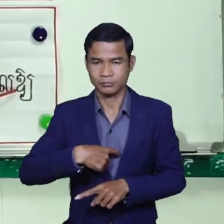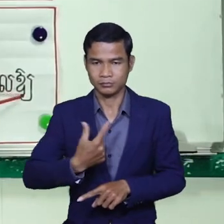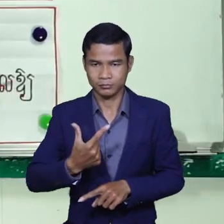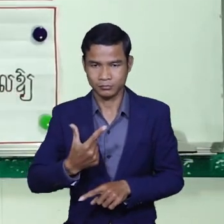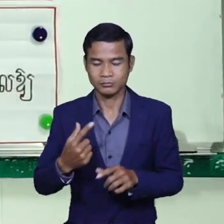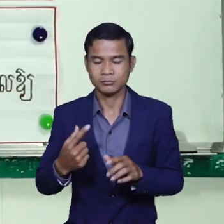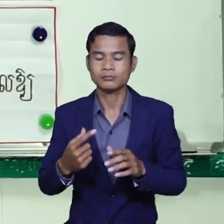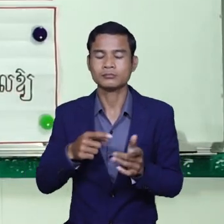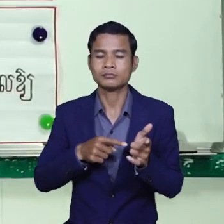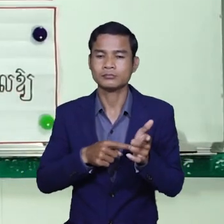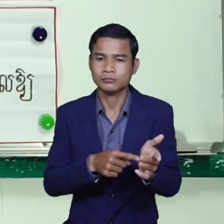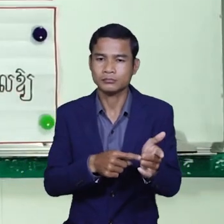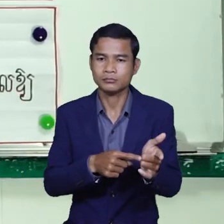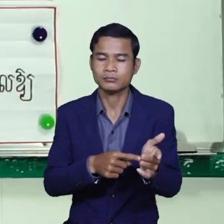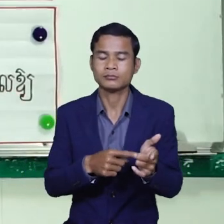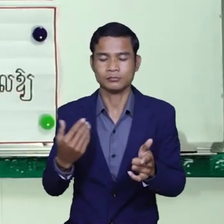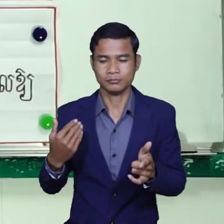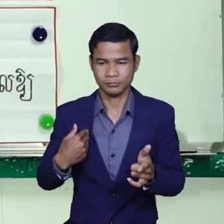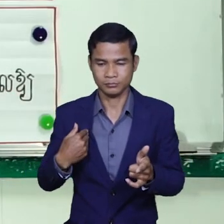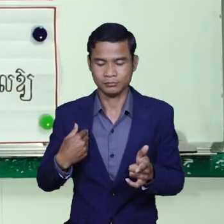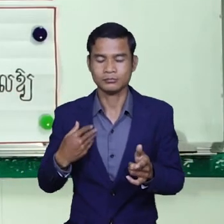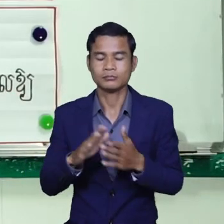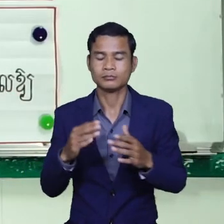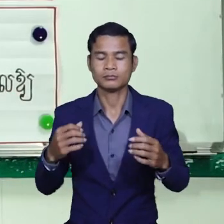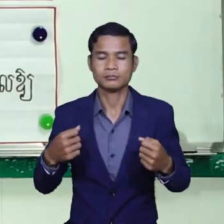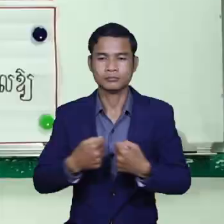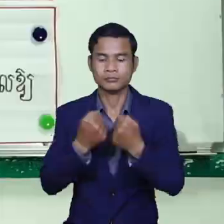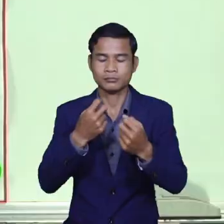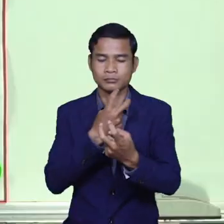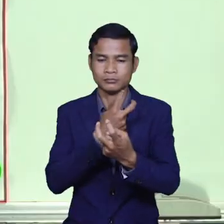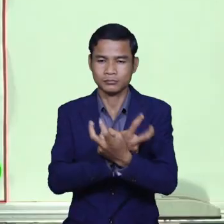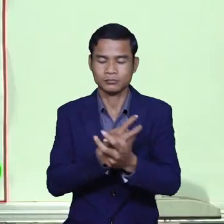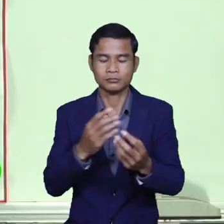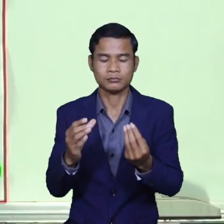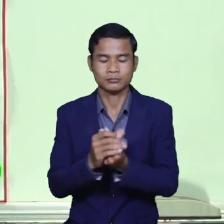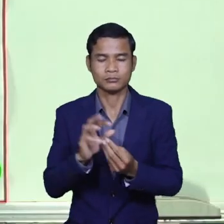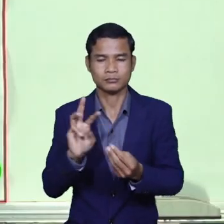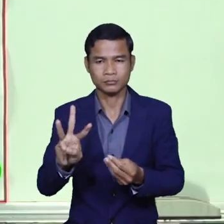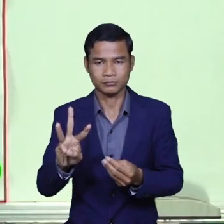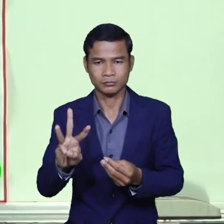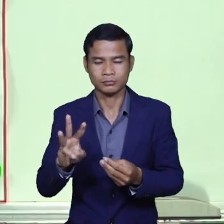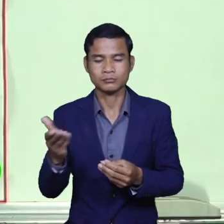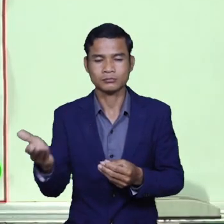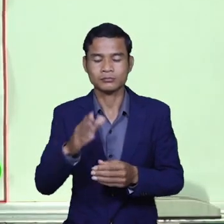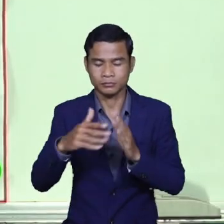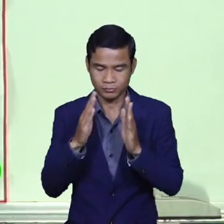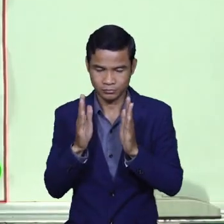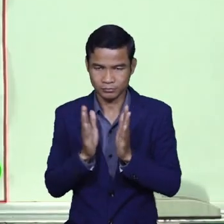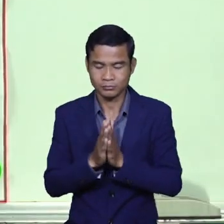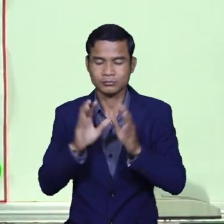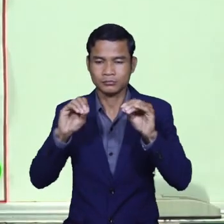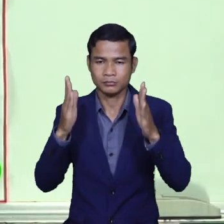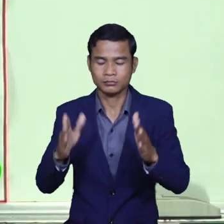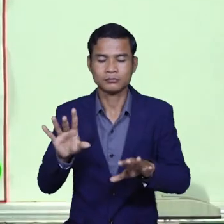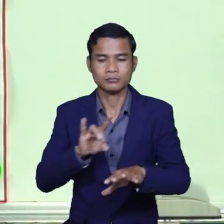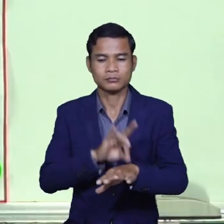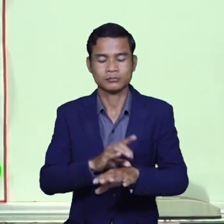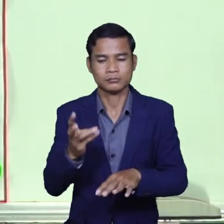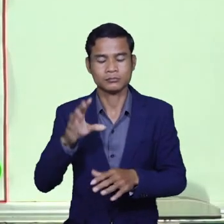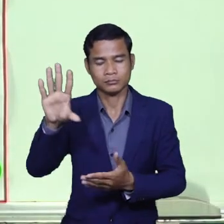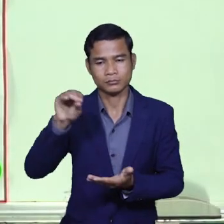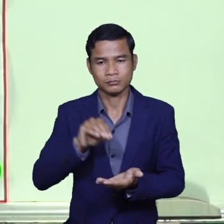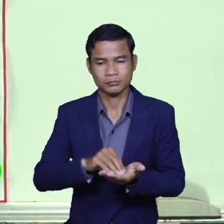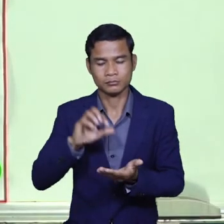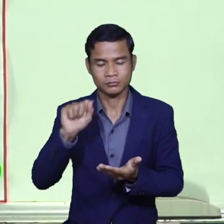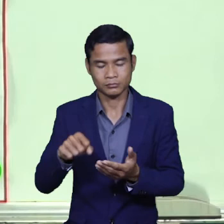chà bẩn đá ái miên cru thân nặng đỏ chấm ái ban chầm nút bầy Chà ở con chắc này cứ nông tục bê bằng tách đầm bầy ở con